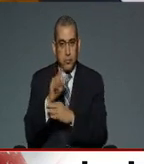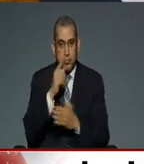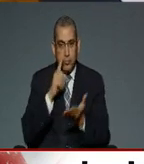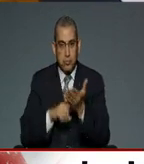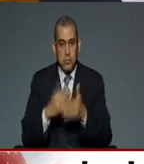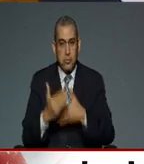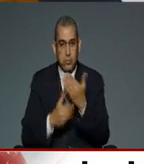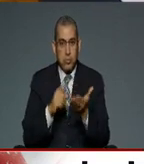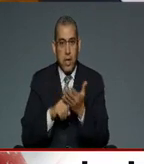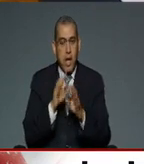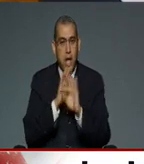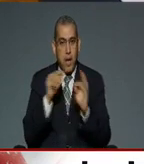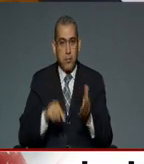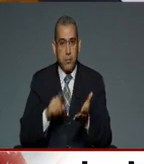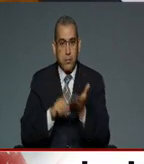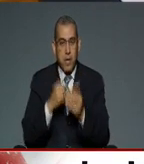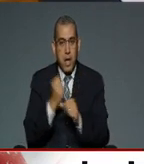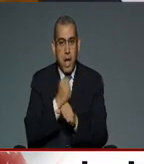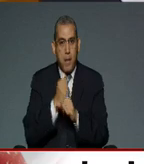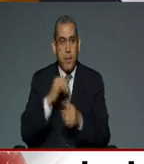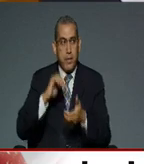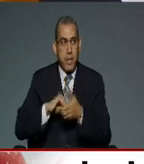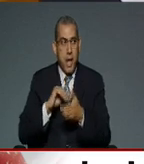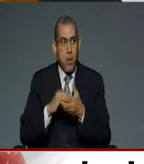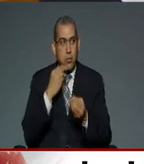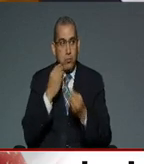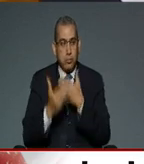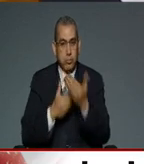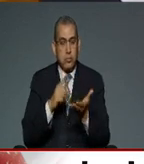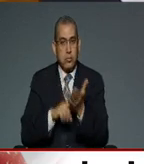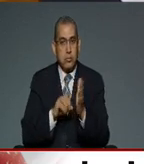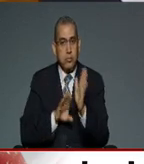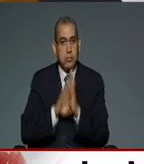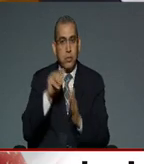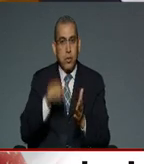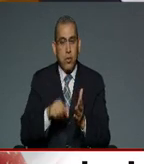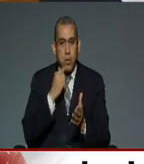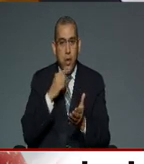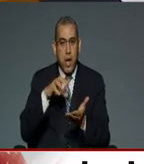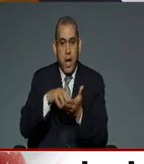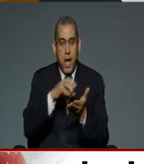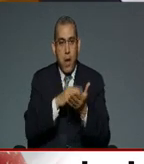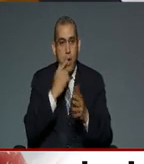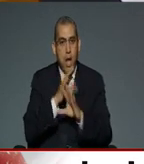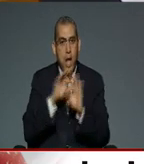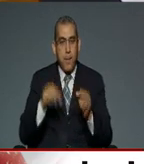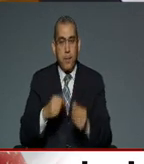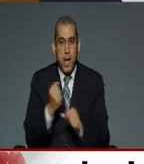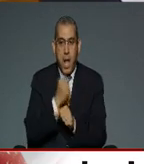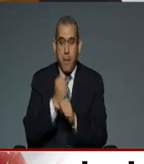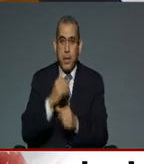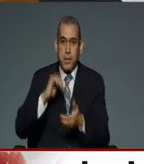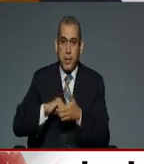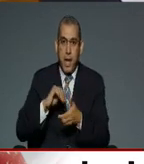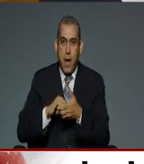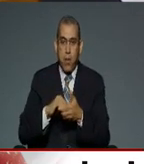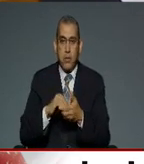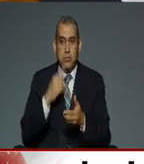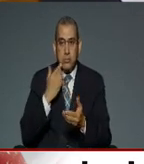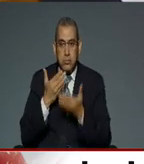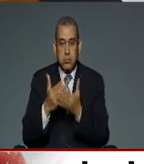القادمه مزيد من التعاون والتنسيق بين مصر وصربيا بما يساهم في تعميق علاقات التعاون وتودي